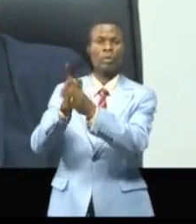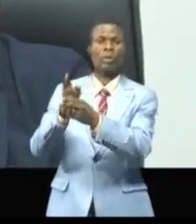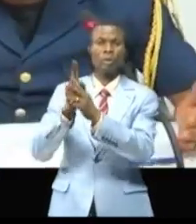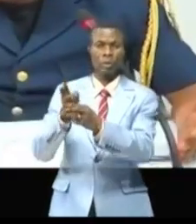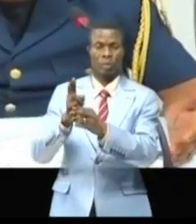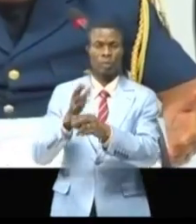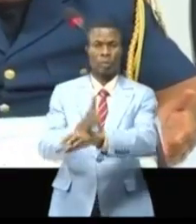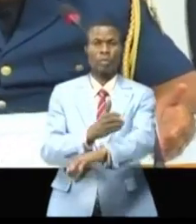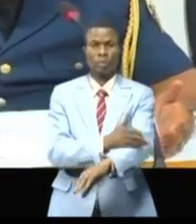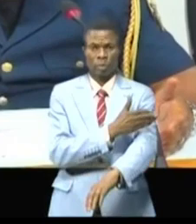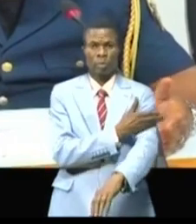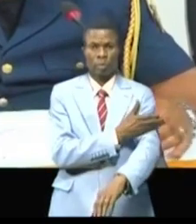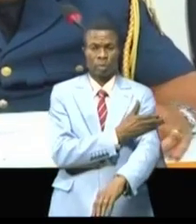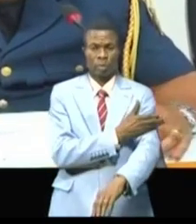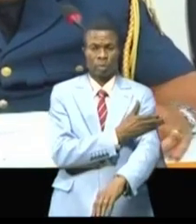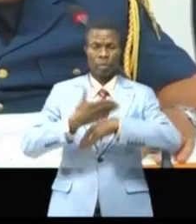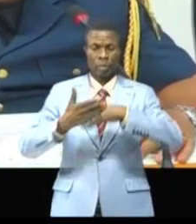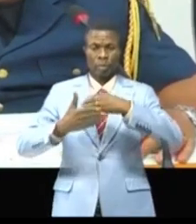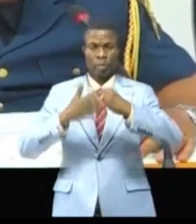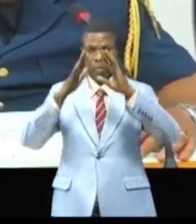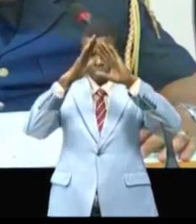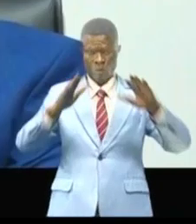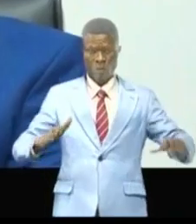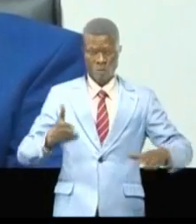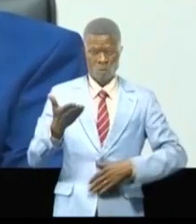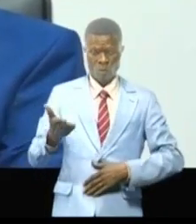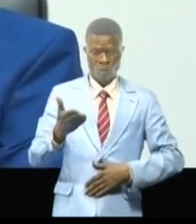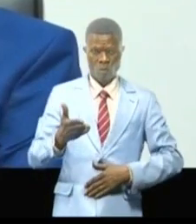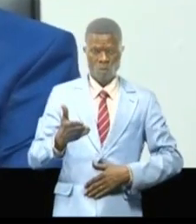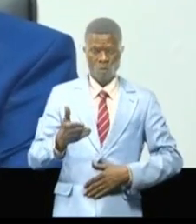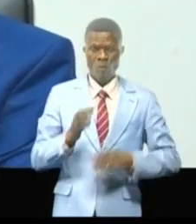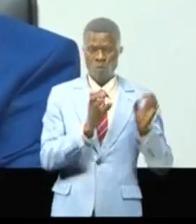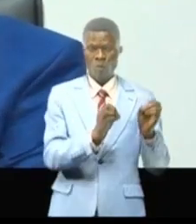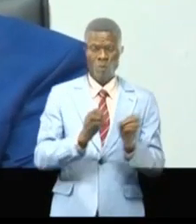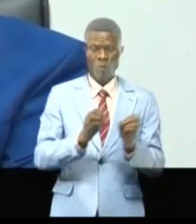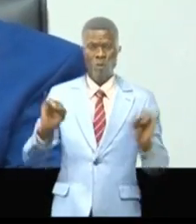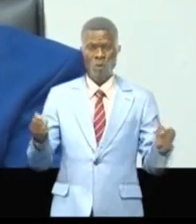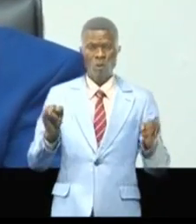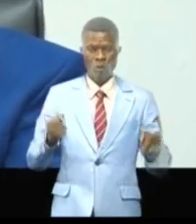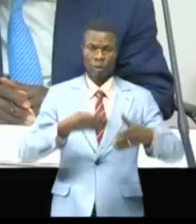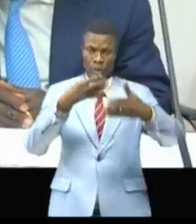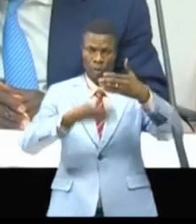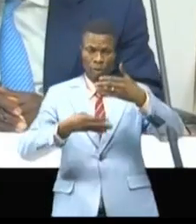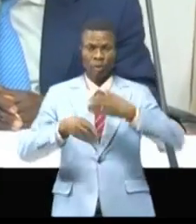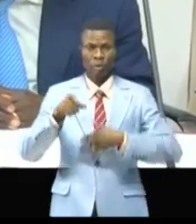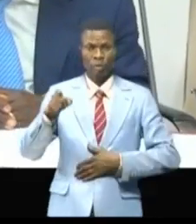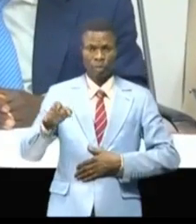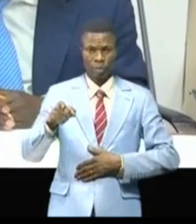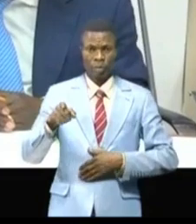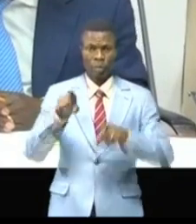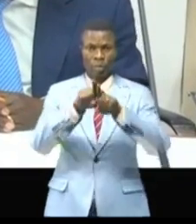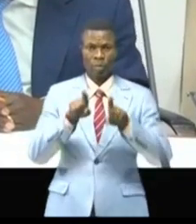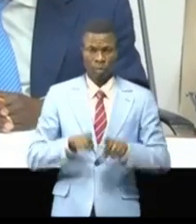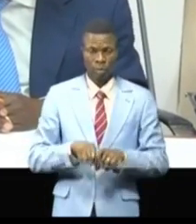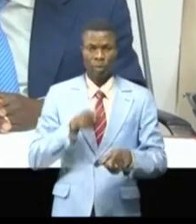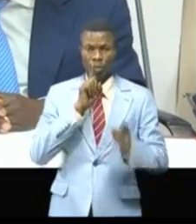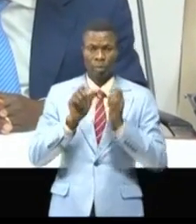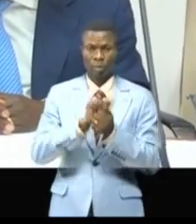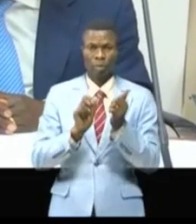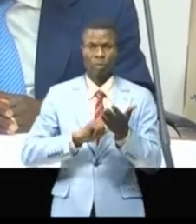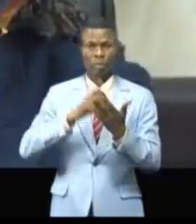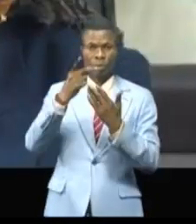d'état d'avancement des infrastructures qui vont accueillir ces 9e jeux et aussi sur le plan